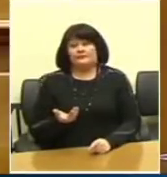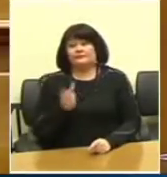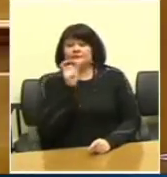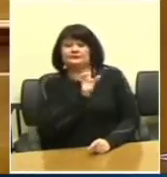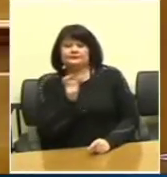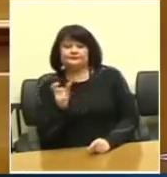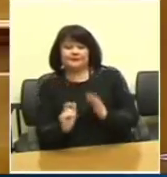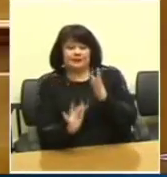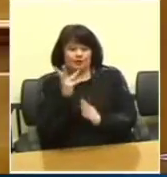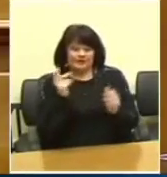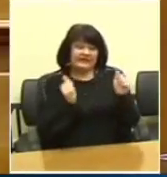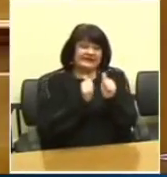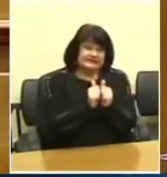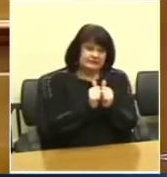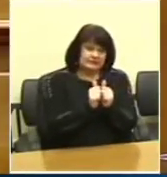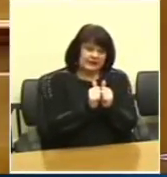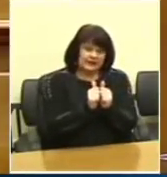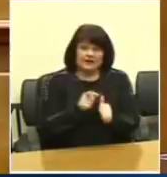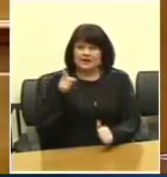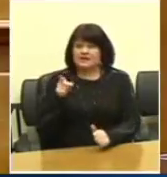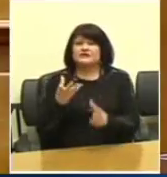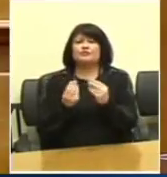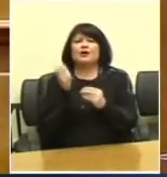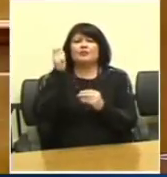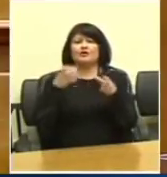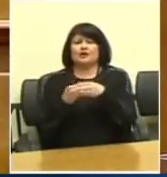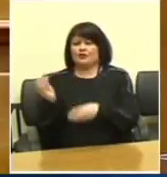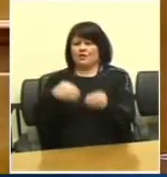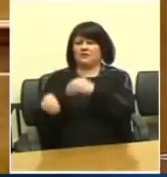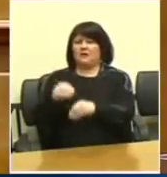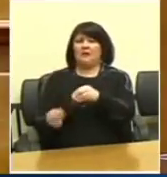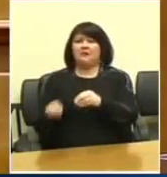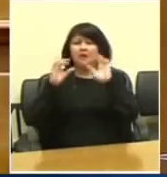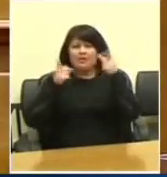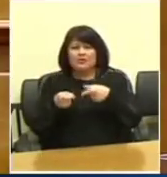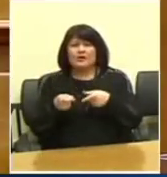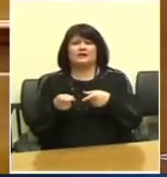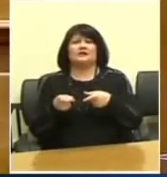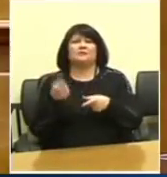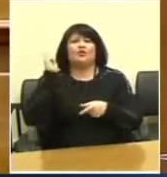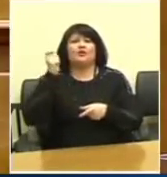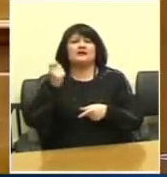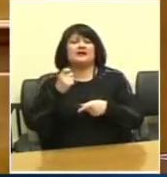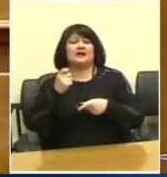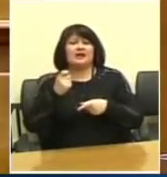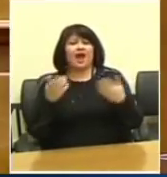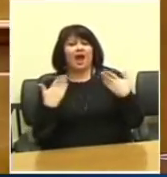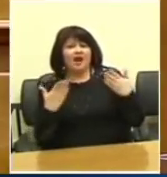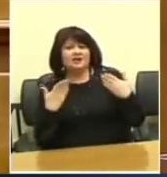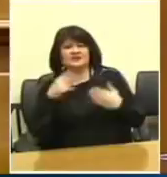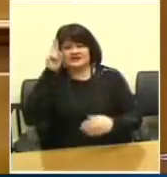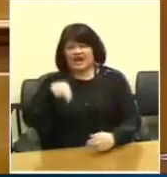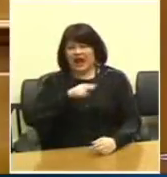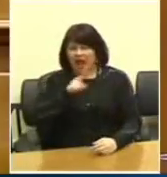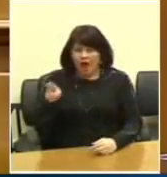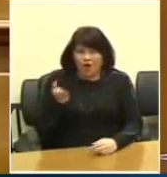Προοδευτική Συμμαχία, να σας πω ότι και εσείς τώρα έχετε πολλά κόμματα μέσα στο κόμμα σας. Έχετε την πολιτική άνοιξη, έχετε το Λαϊκό Ορθόδοξο Συναγερμό,